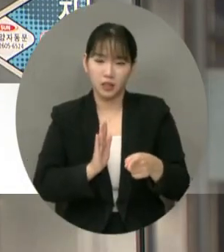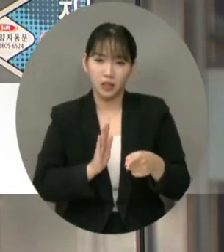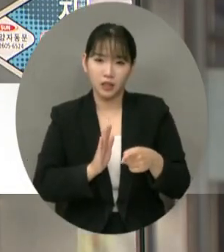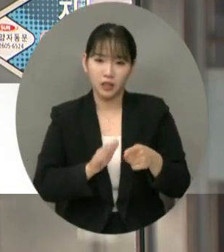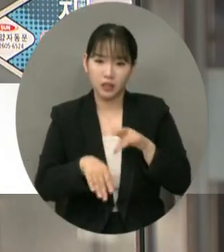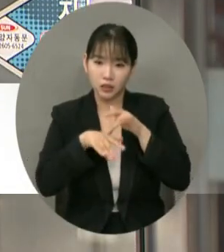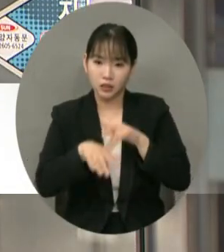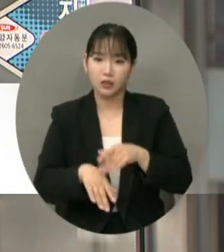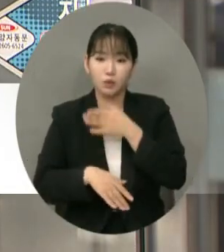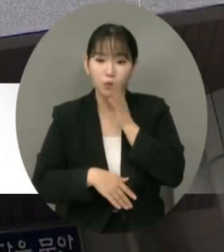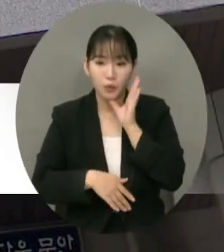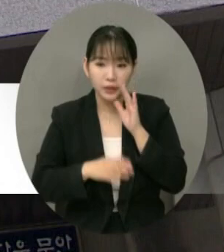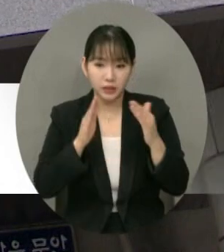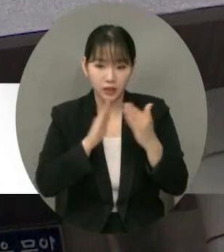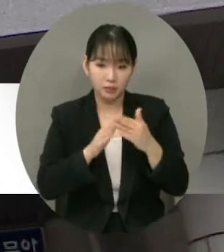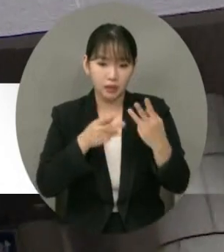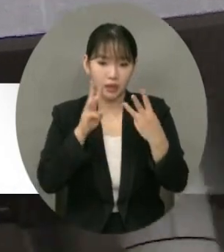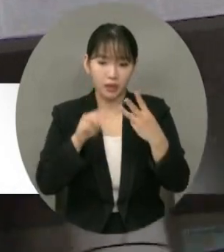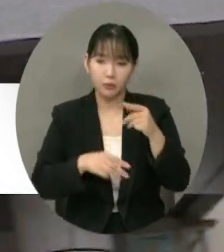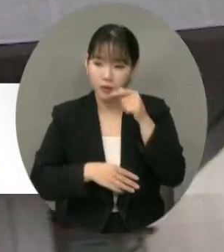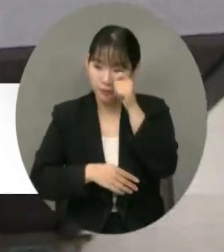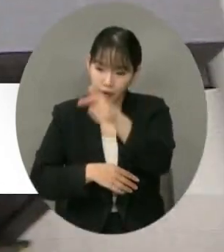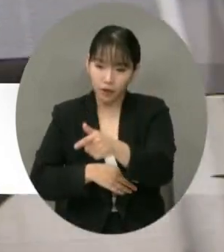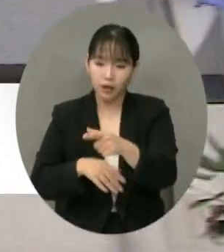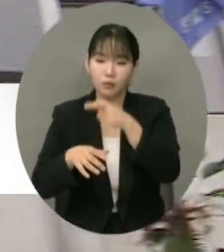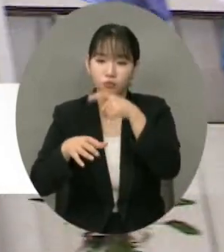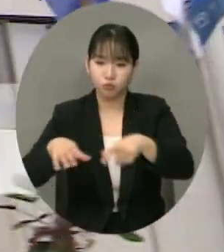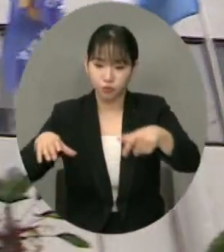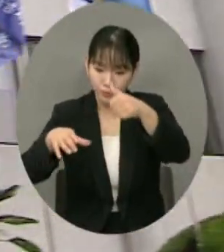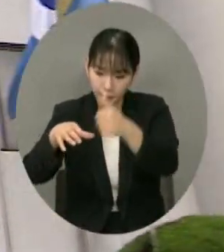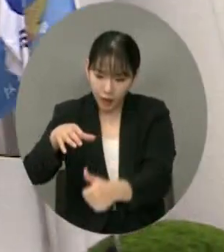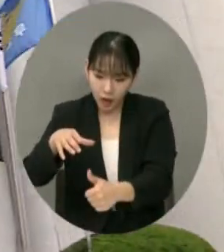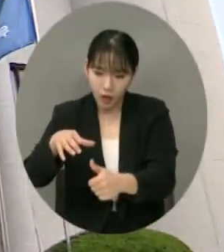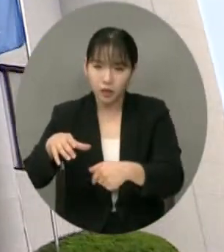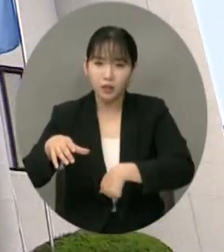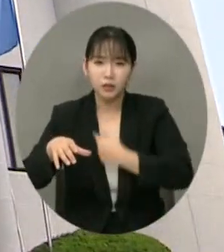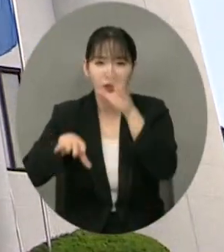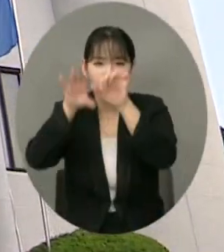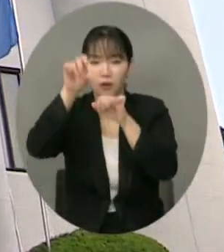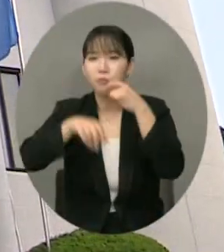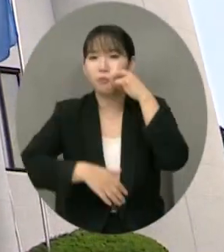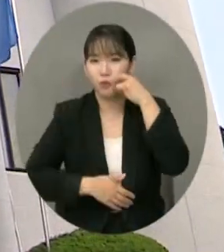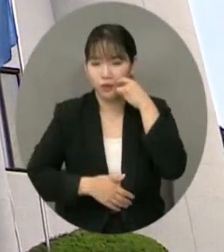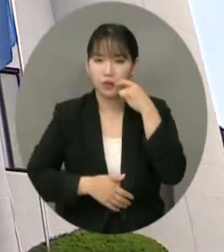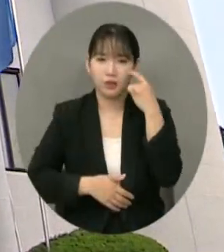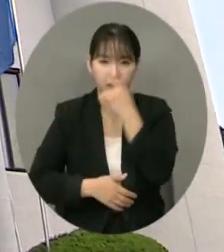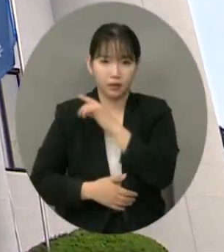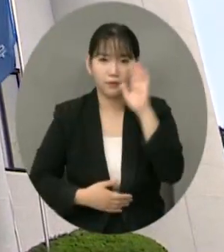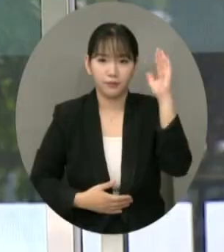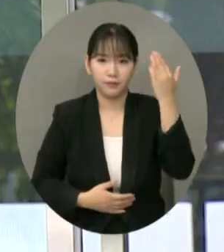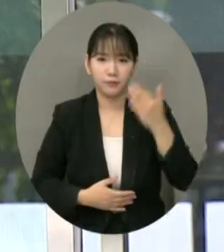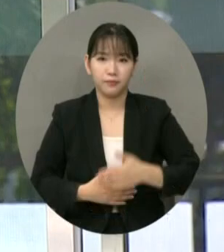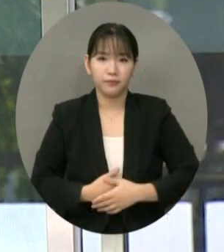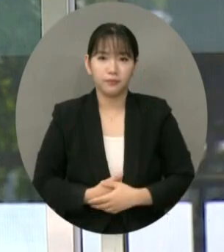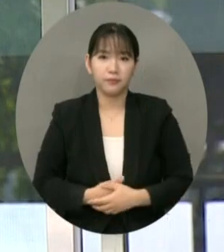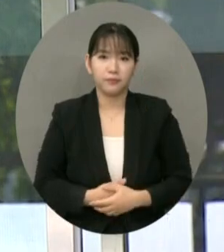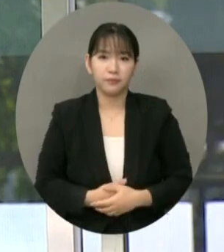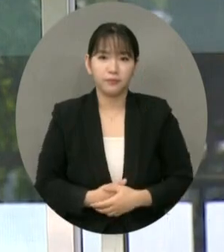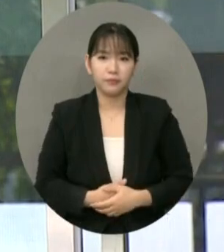실종 어르신은 주거지에서 3km 떨어진 배수로에 빠진 뒤 스스로 빠져나 못했 것으로 확인됐습니다